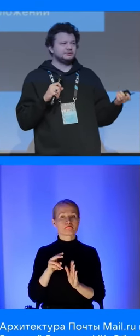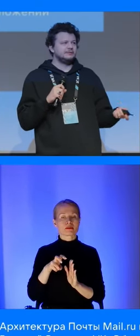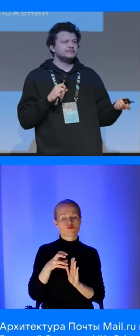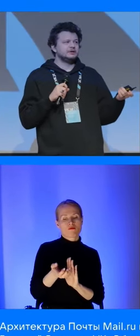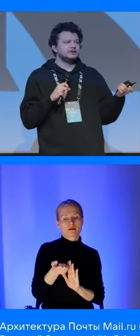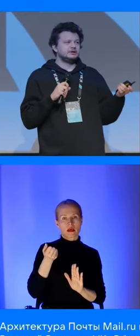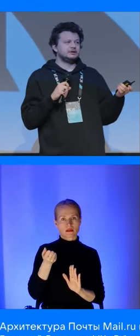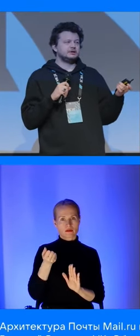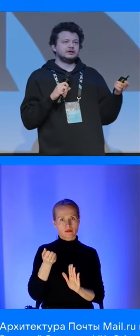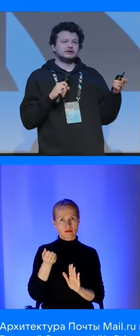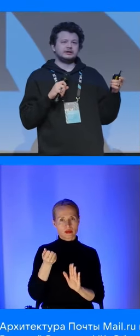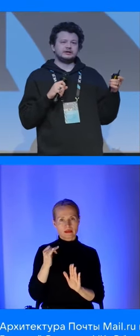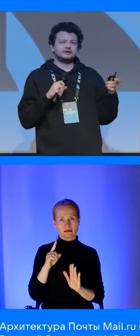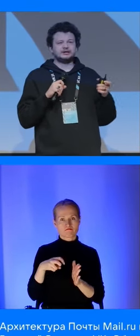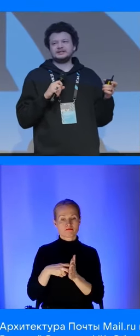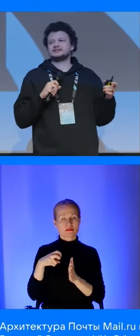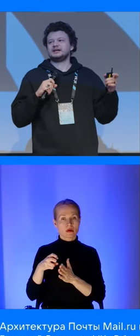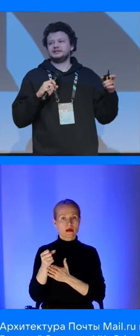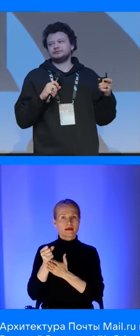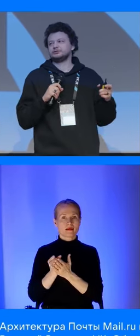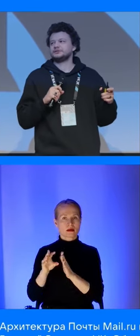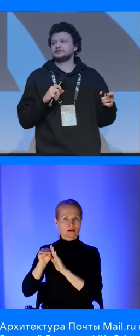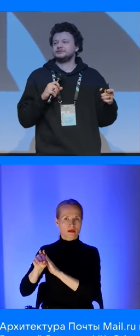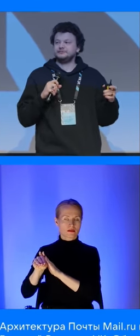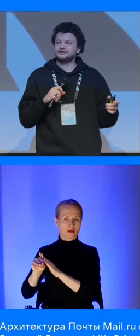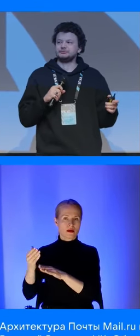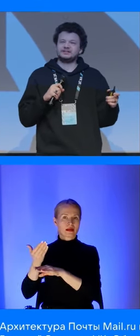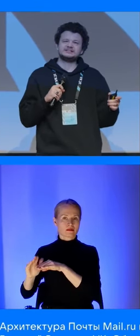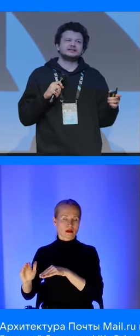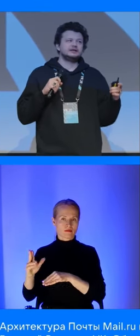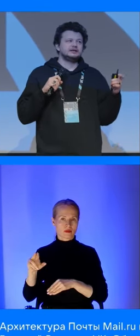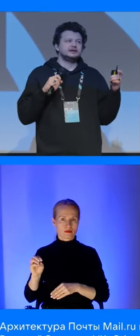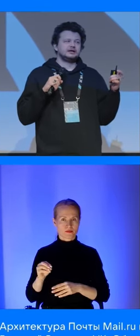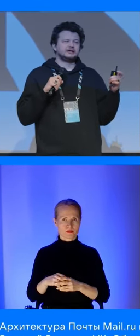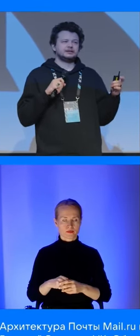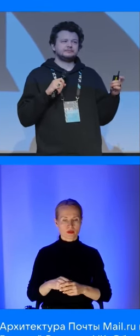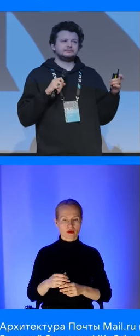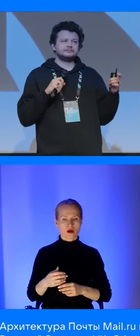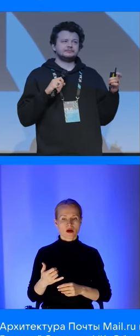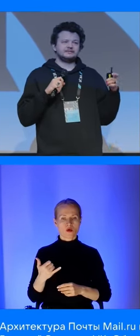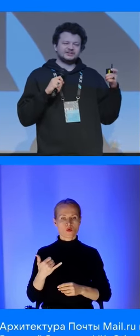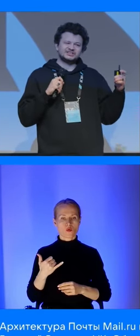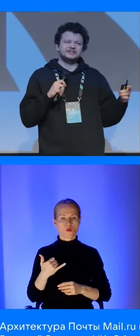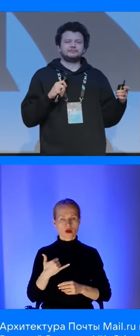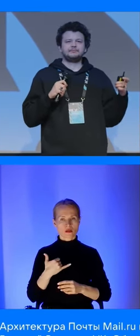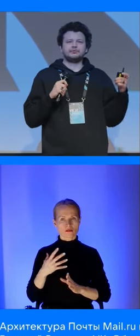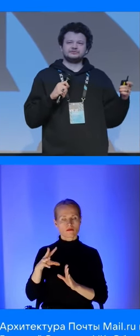из письма и хранятся отдельно в дезублицированном виде. У нас